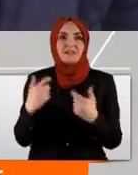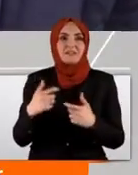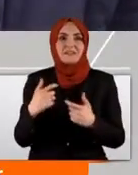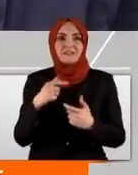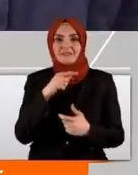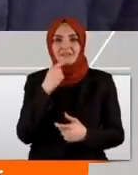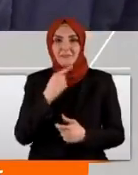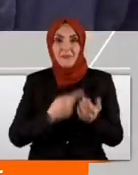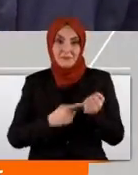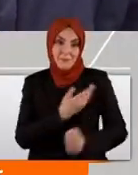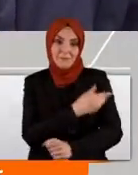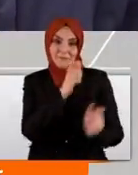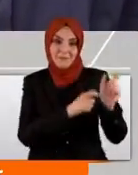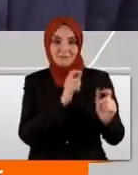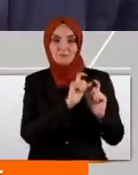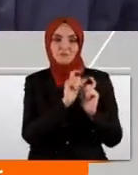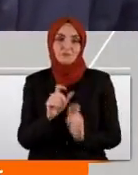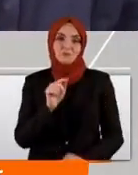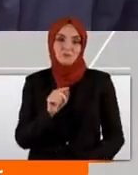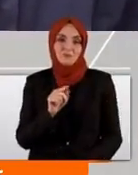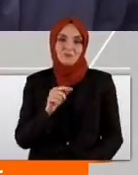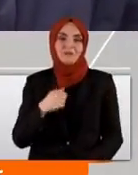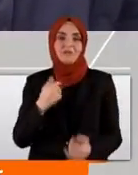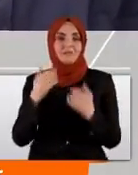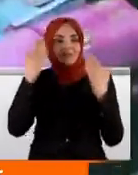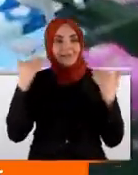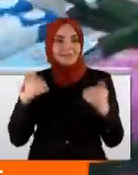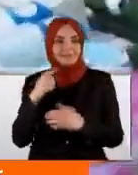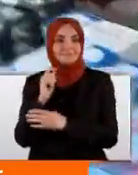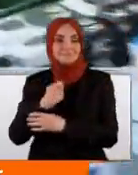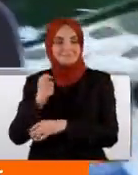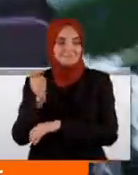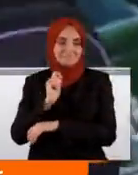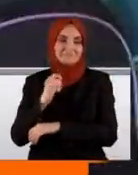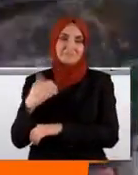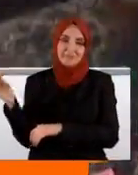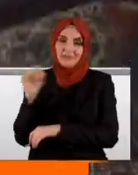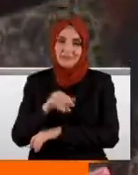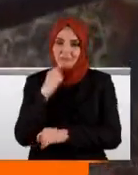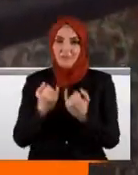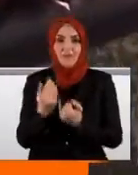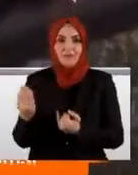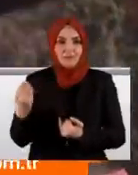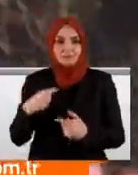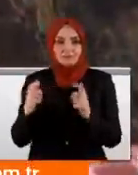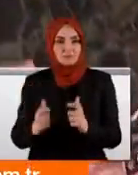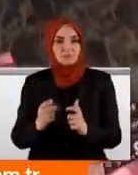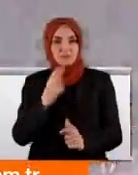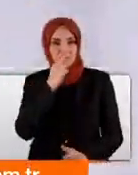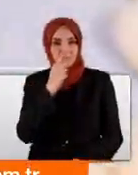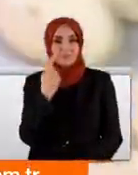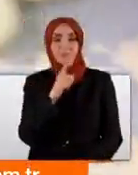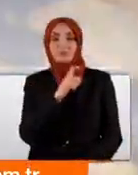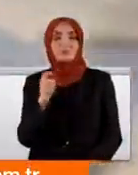hep bir aradasınız. Evet. Evet, kardeşlerim hep bir aradayız. Emirdağlılar ilk olarak 1960'larda gitti